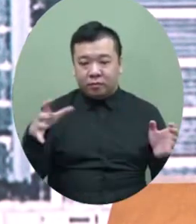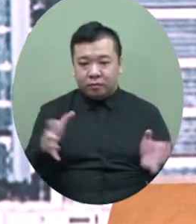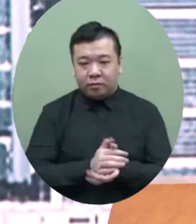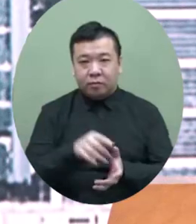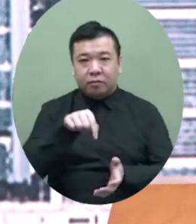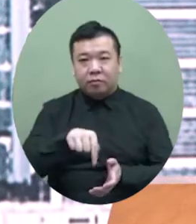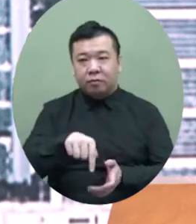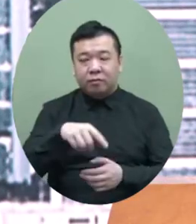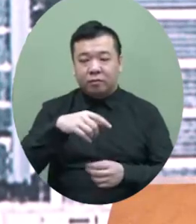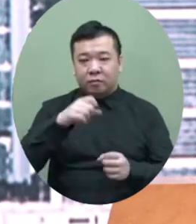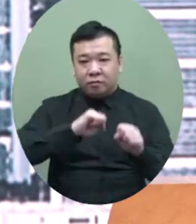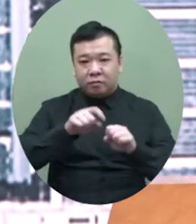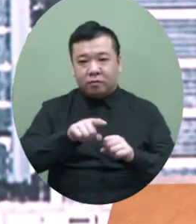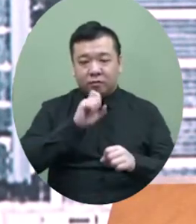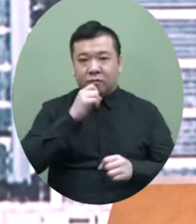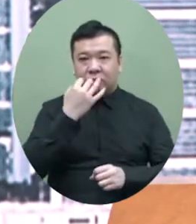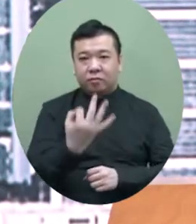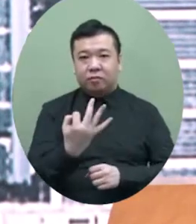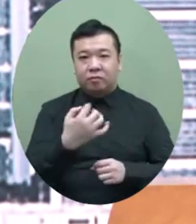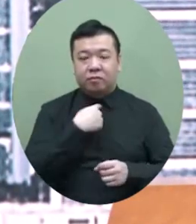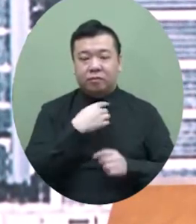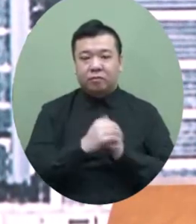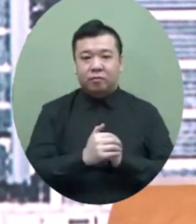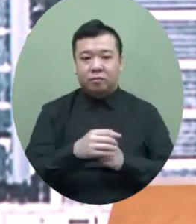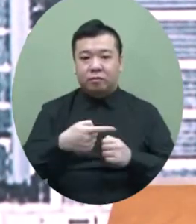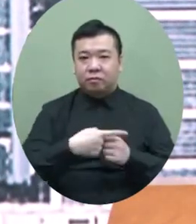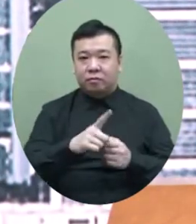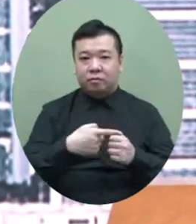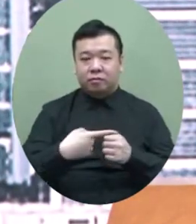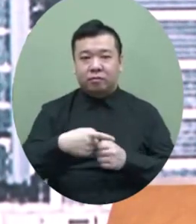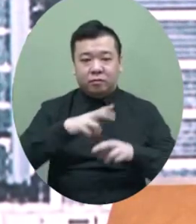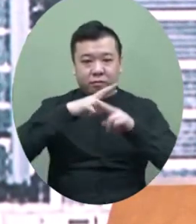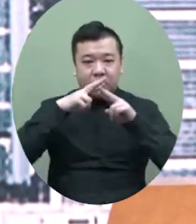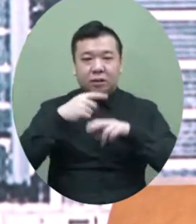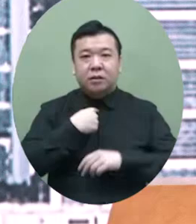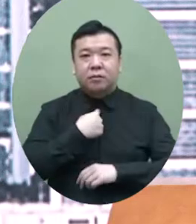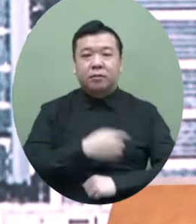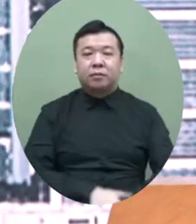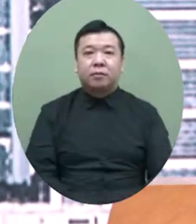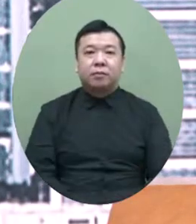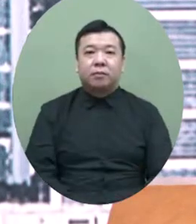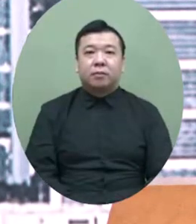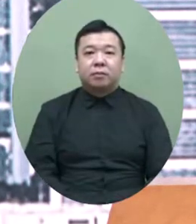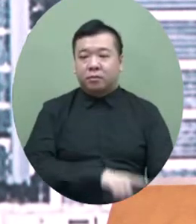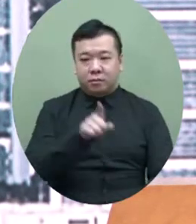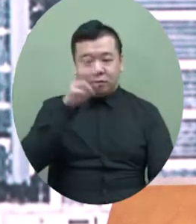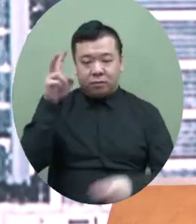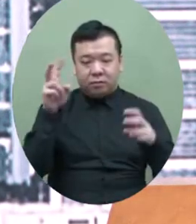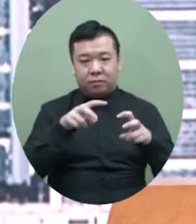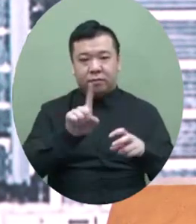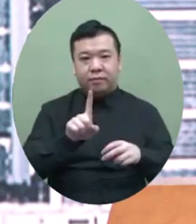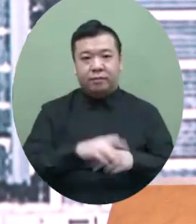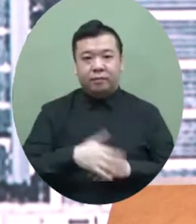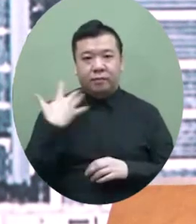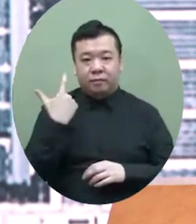一類嘅行動進行咧有3個要求。第一咧就個行動要保密。咁大家都睇到啦，我哋都最